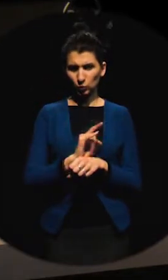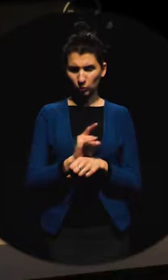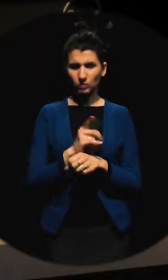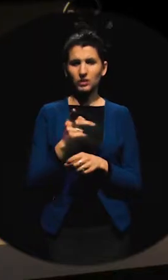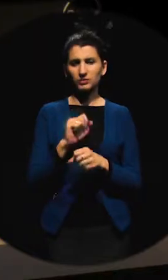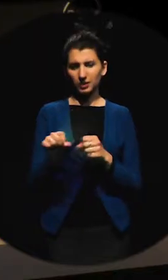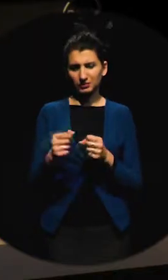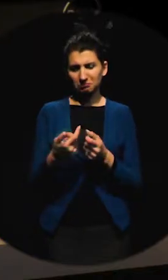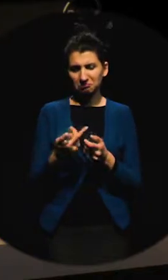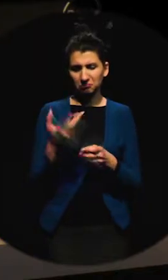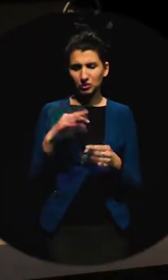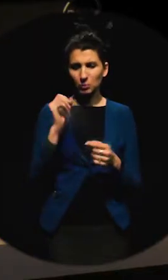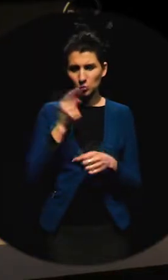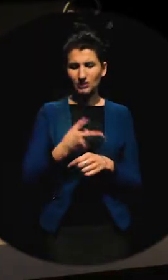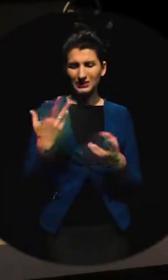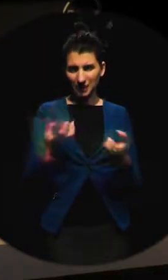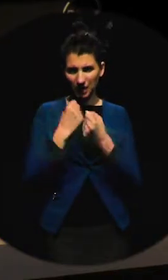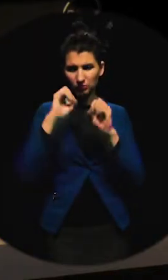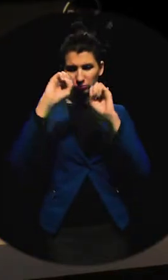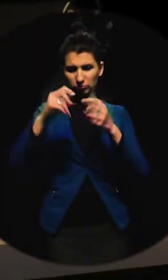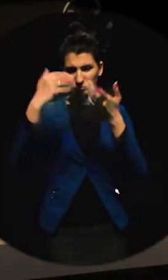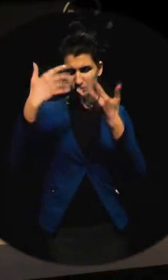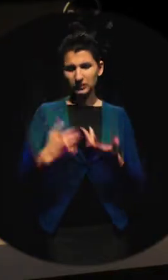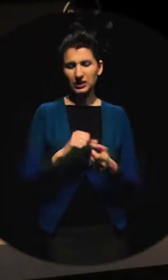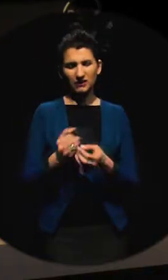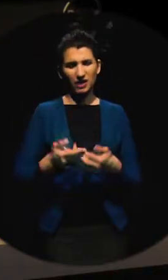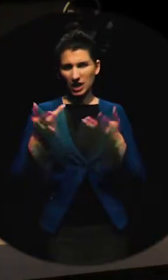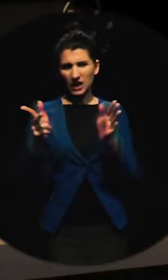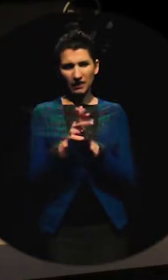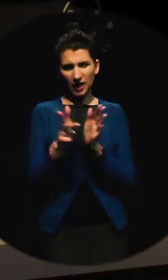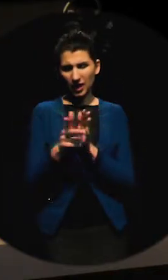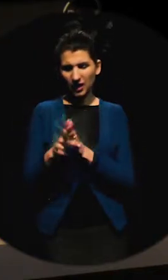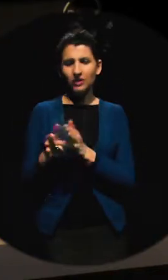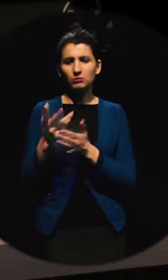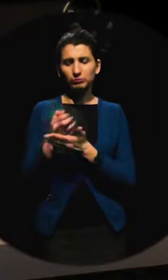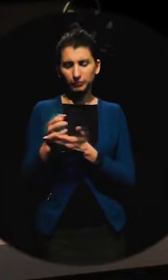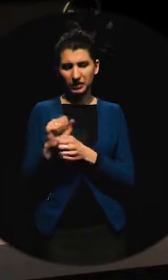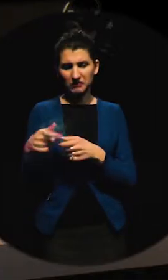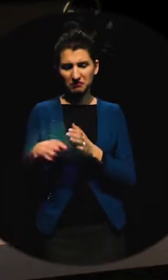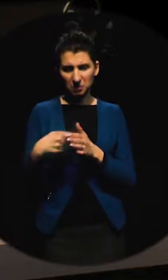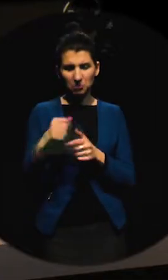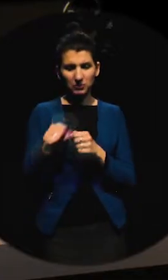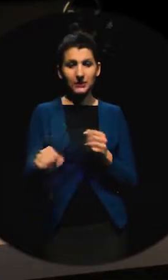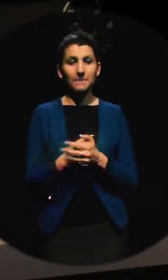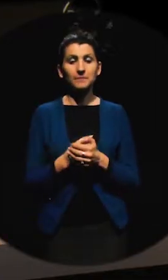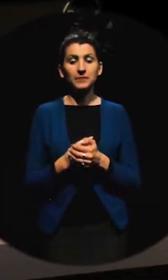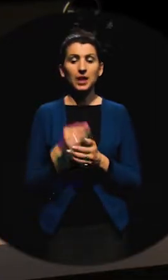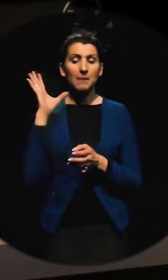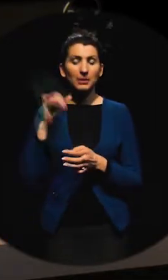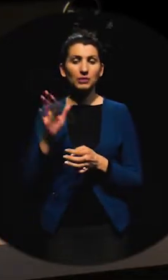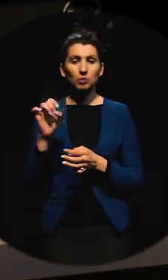względem pozwala zobaczyć wiele takich nagrań i filmów, to Bogumiła